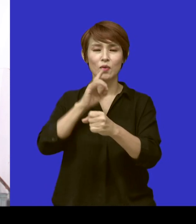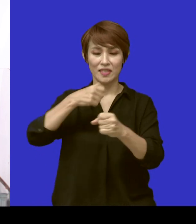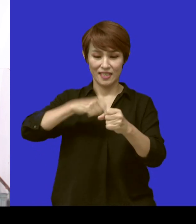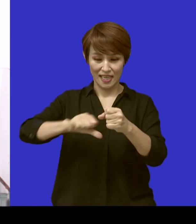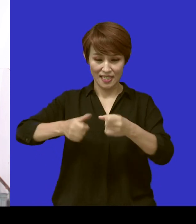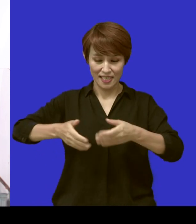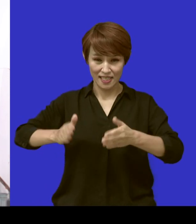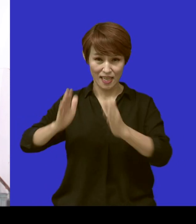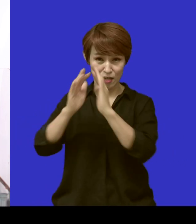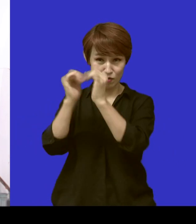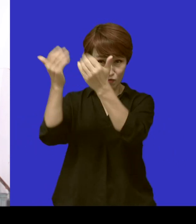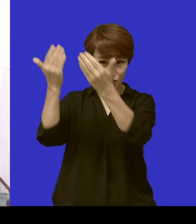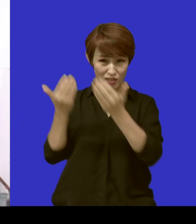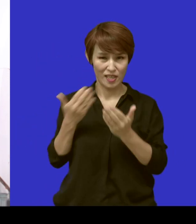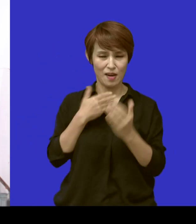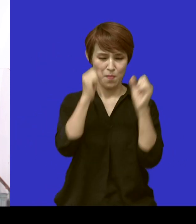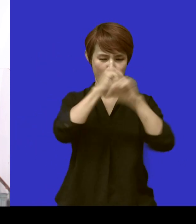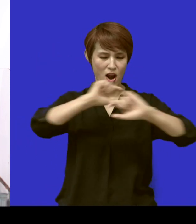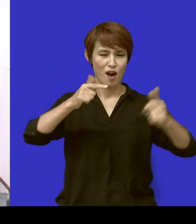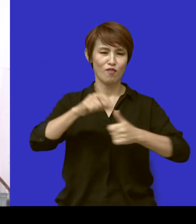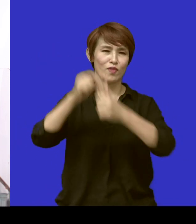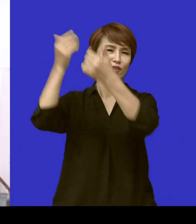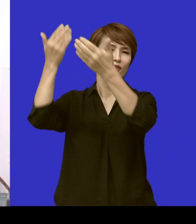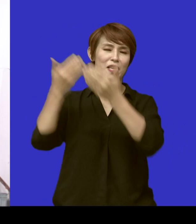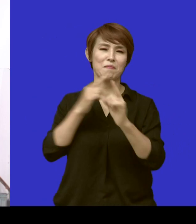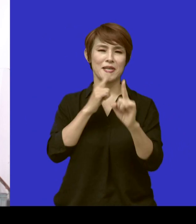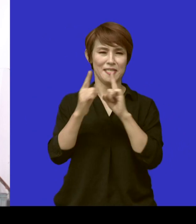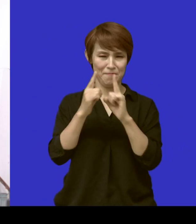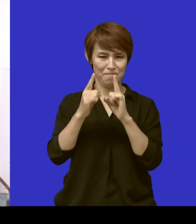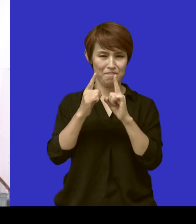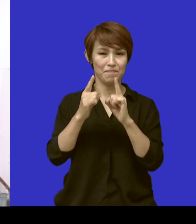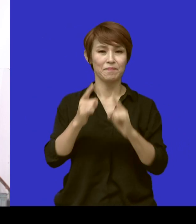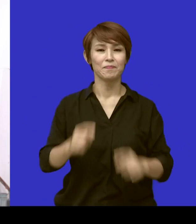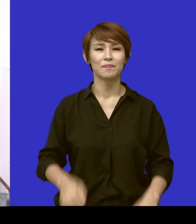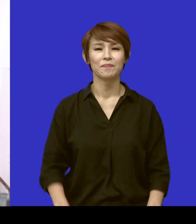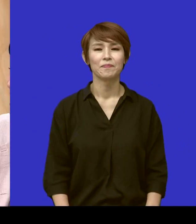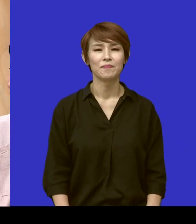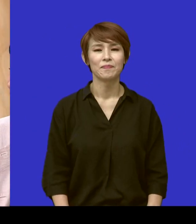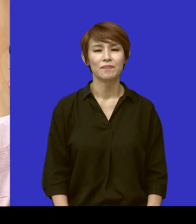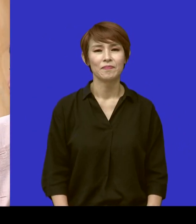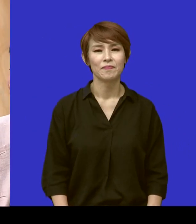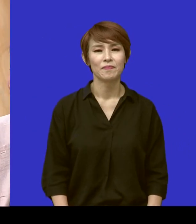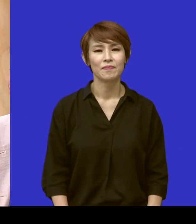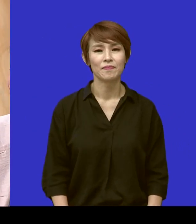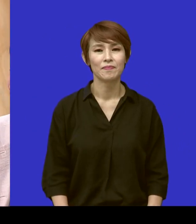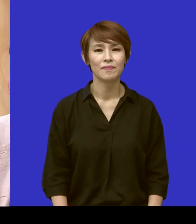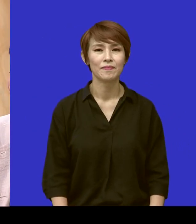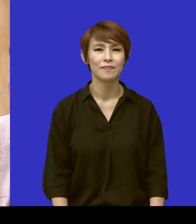나를 멸망치 않게 나를 구원해 주셨다는 말씀과 또